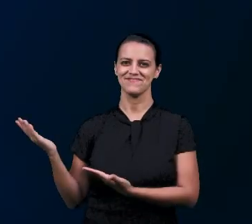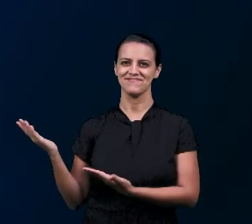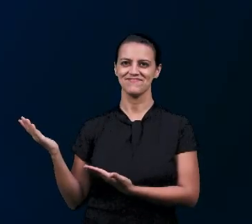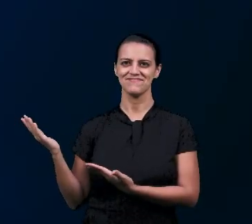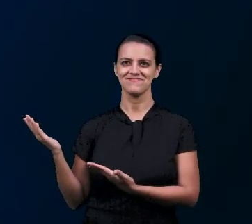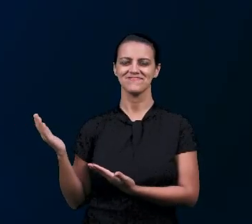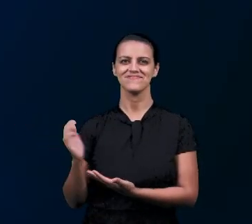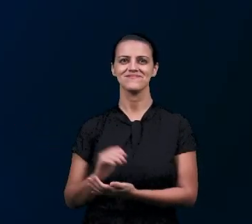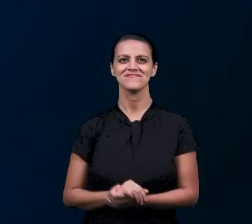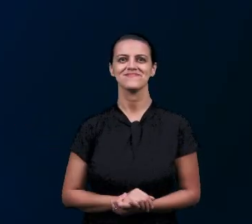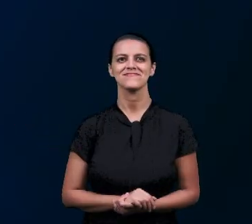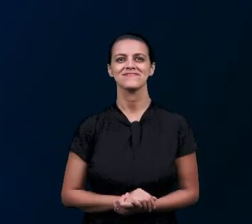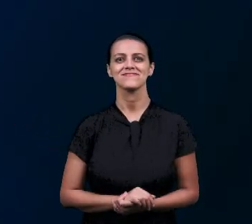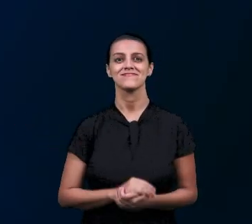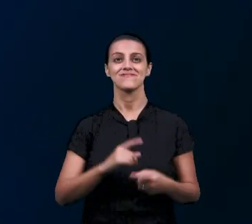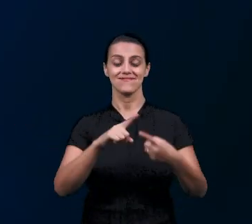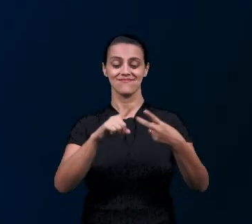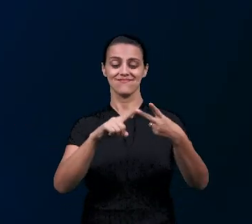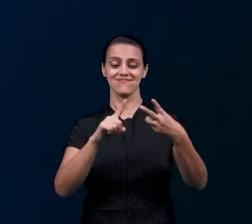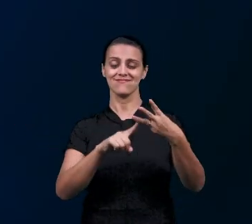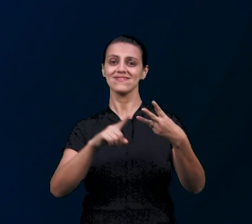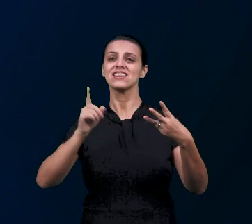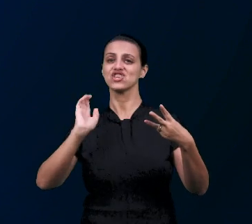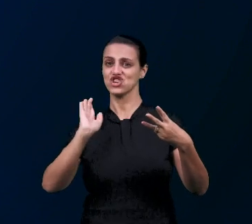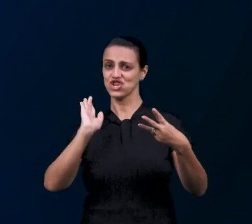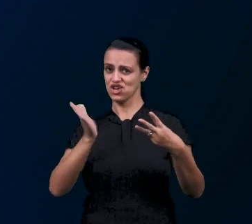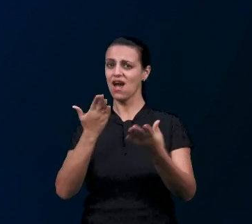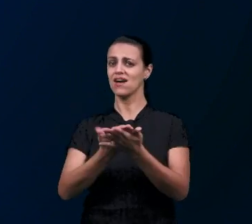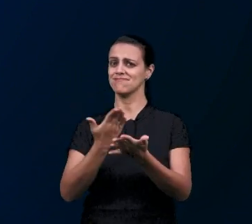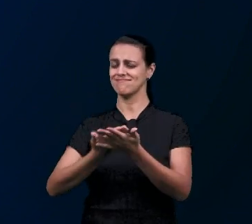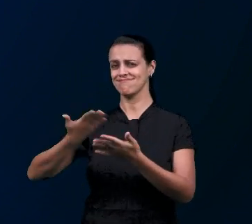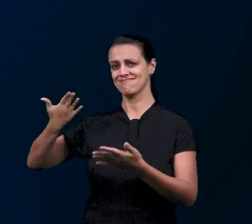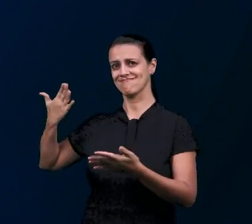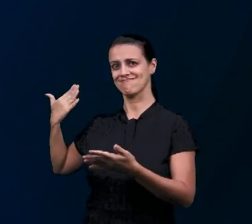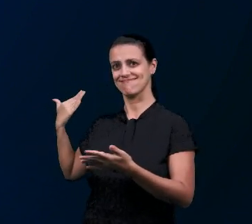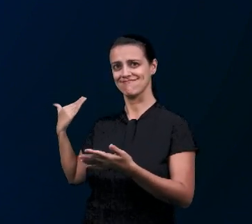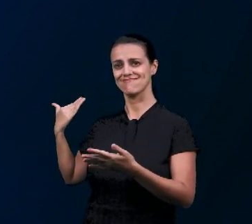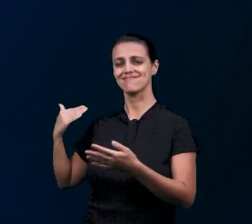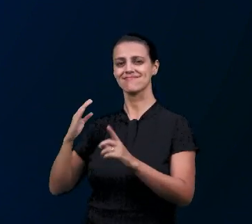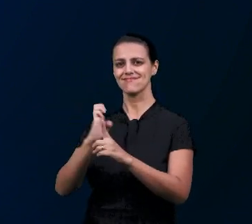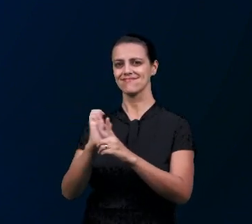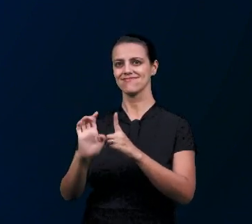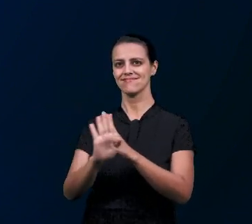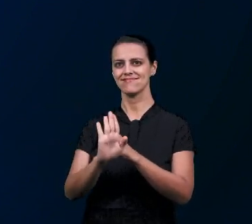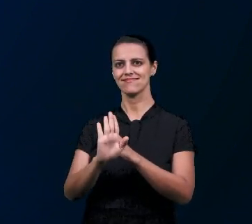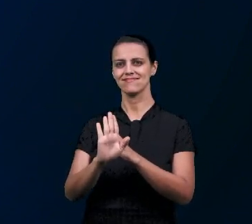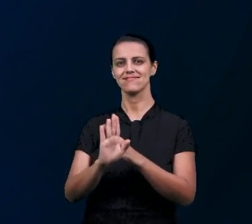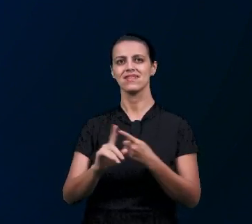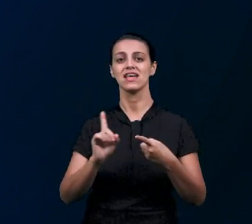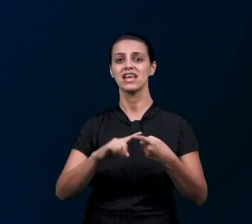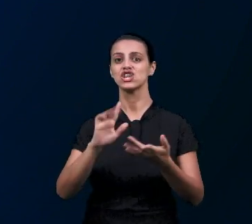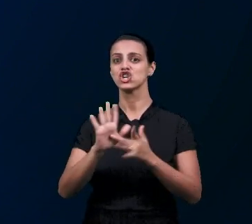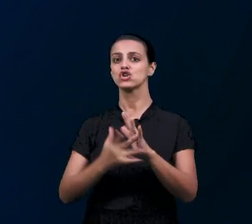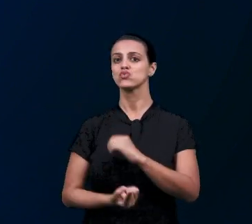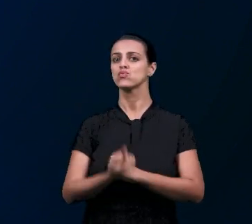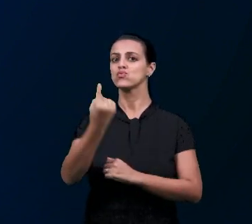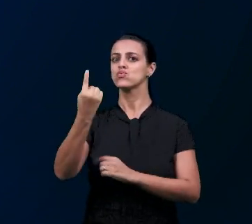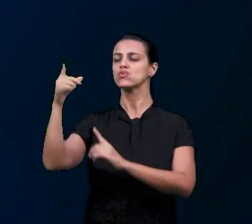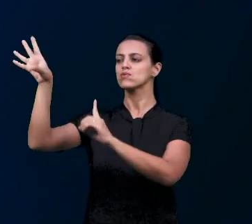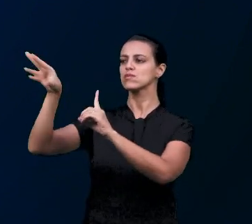les trois versets déjà étudiés précédemment de l'école biblique dominicale sont Jésus comme le seul